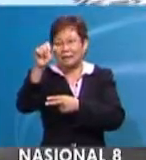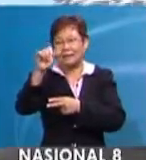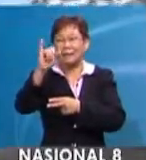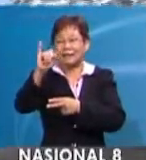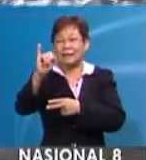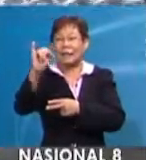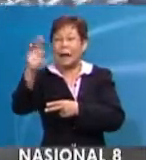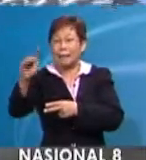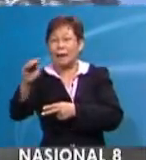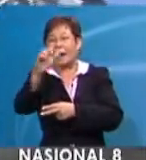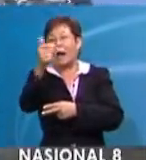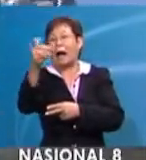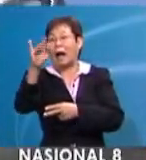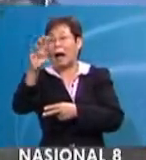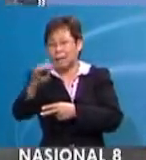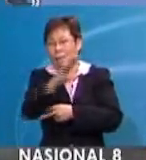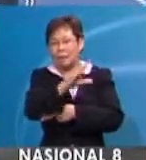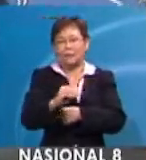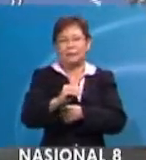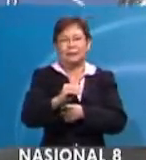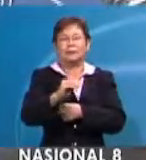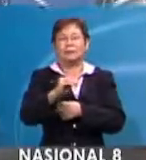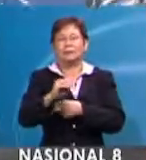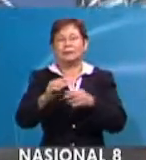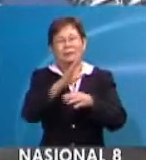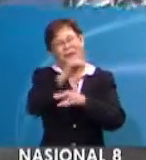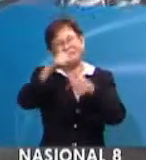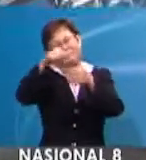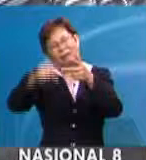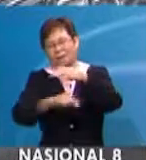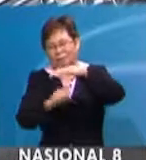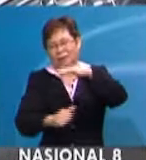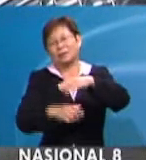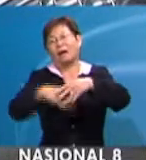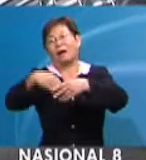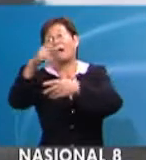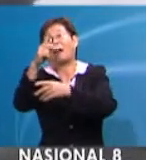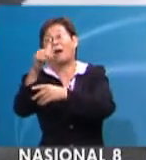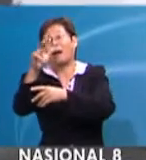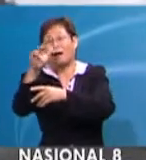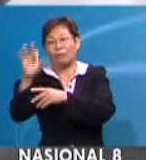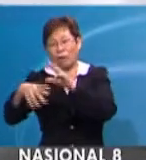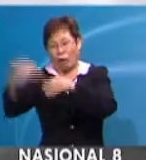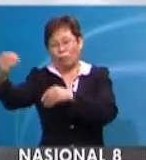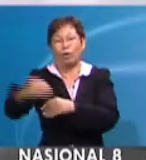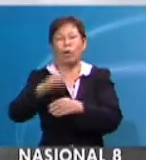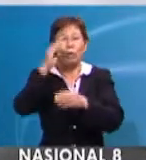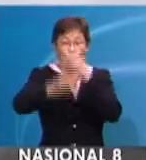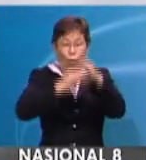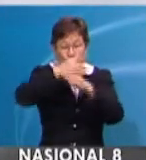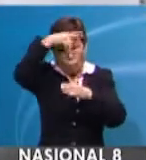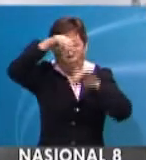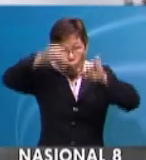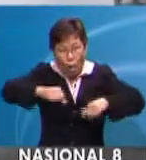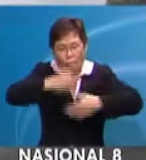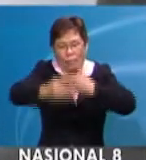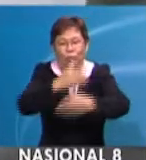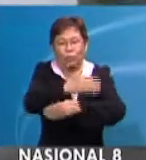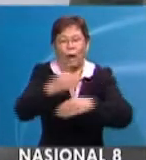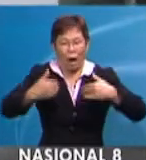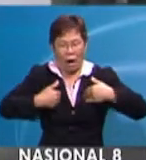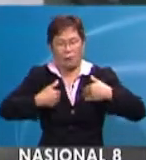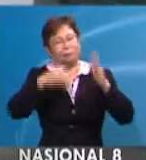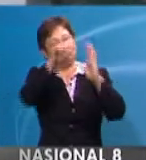program tambahan seperti Dasar Carve Out. Mana-mana syarikat Bumiputera yang berpotensi untuk maju dan memenuhi